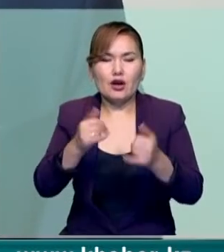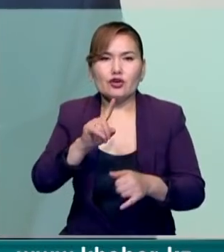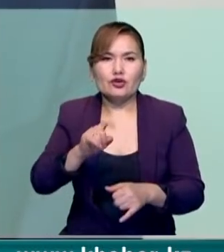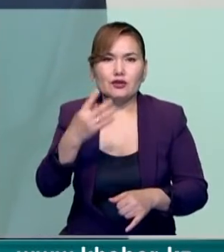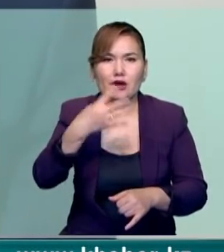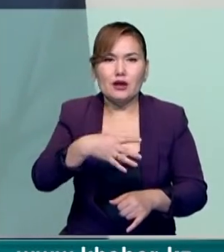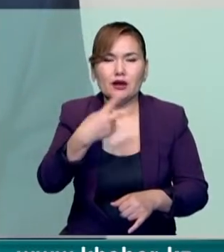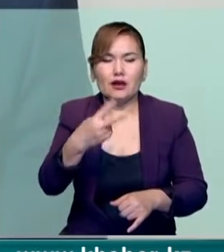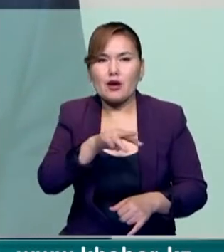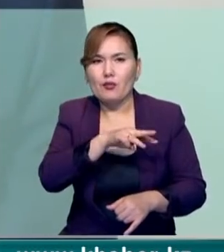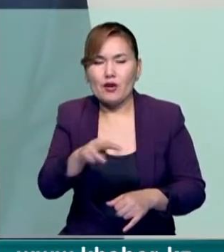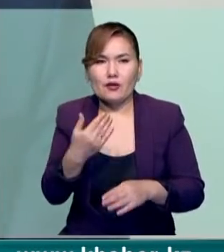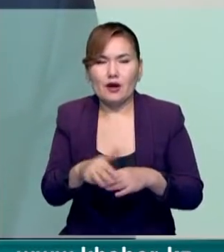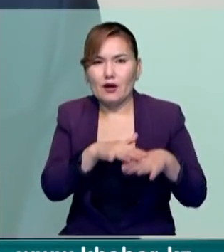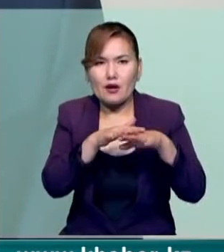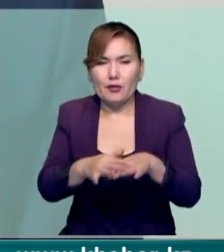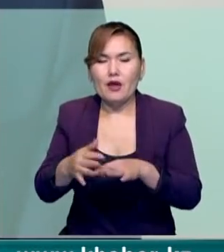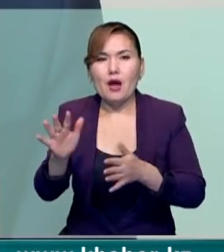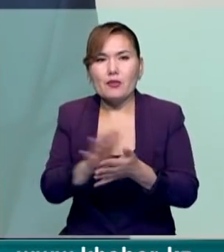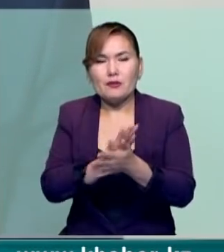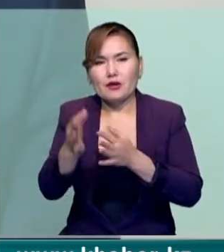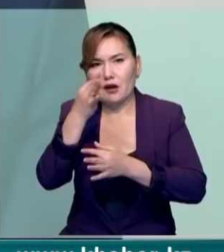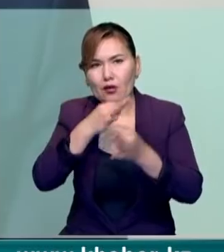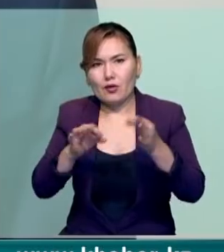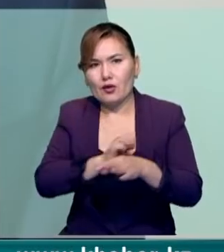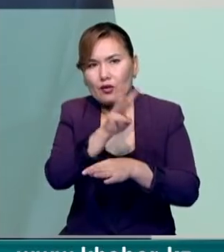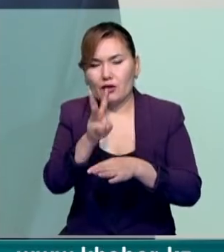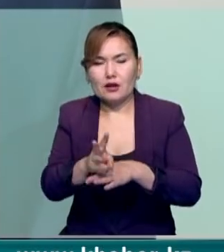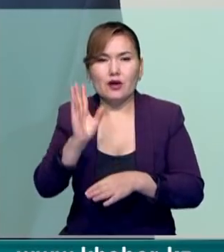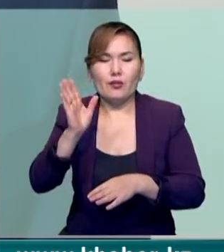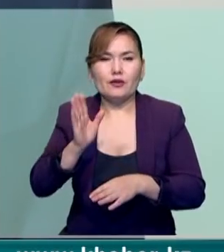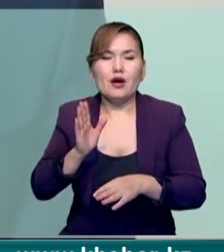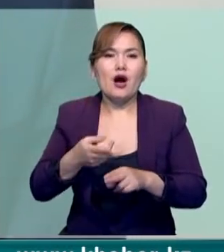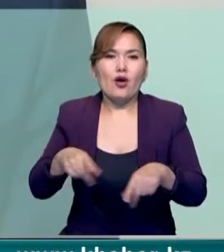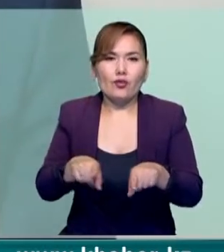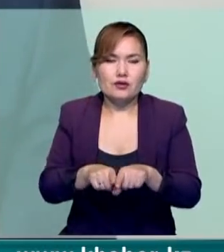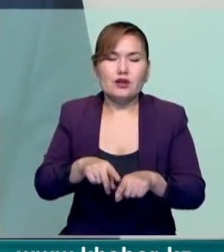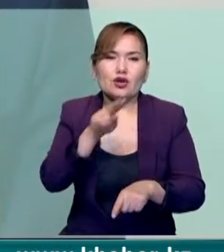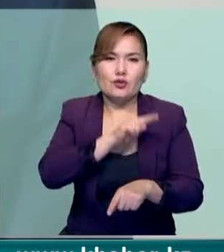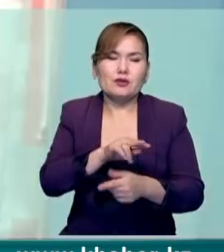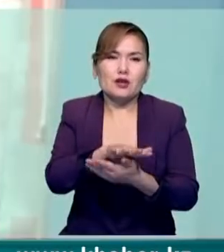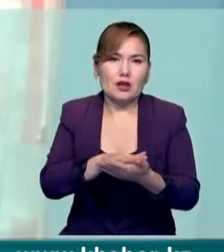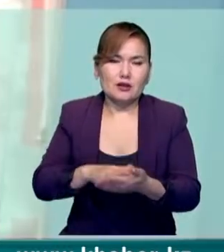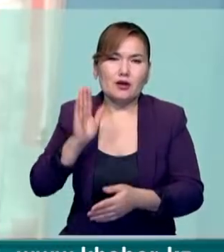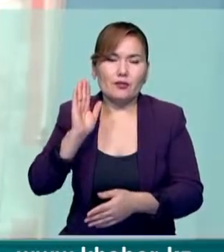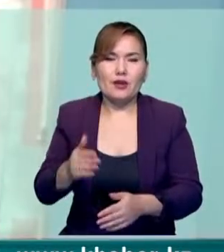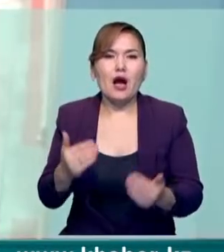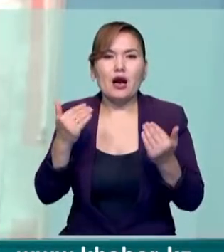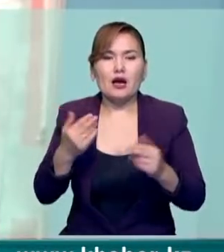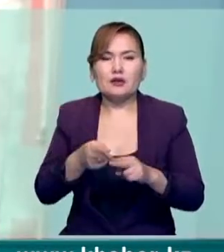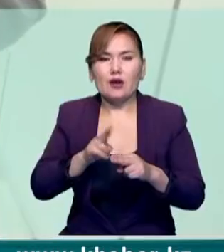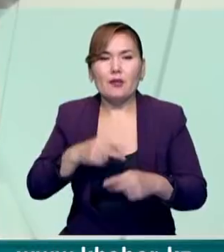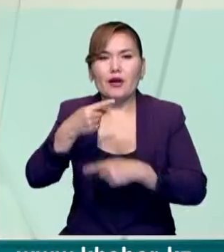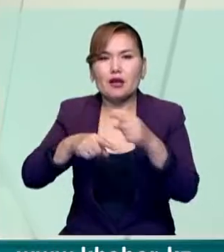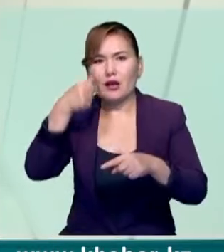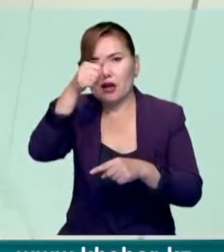қаражат бөлініп, сол бойынша қазір қамтамасыз етіліп жатыр бізде. Енді алдағы уақытта да осындай жұмыстар жалғасын табатын болады. Қазірдің өзінде келер